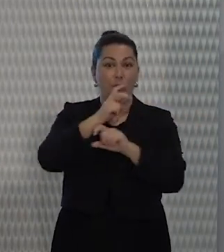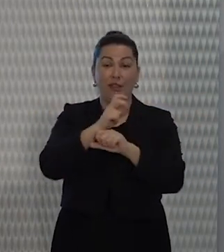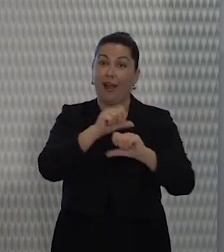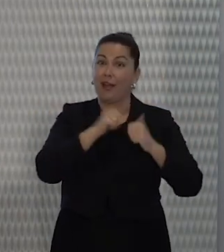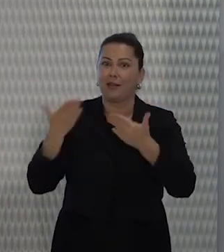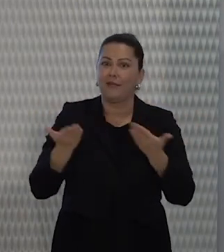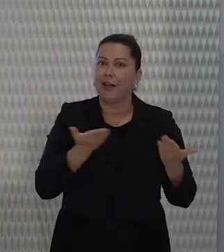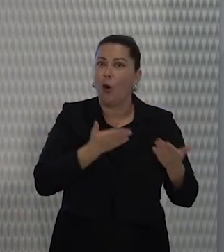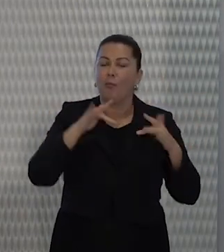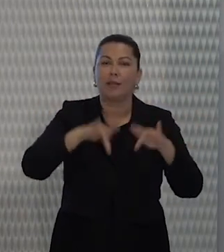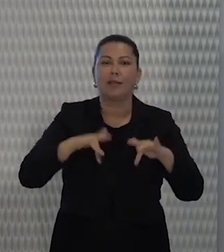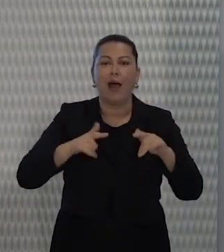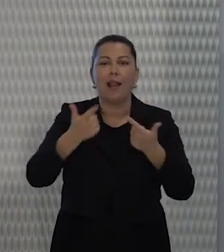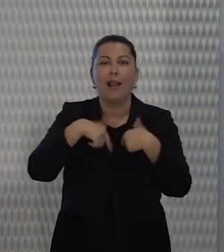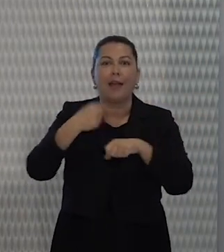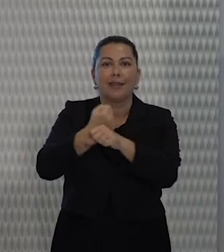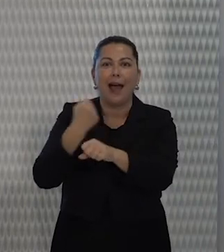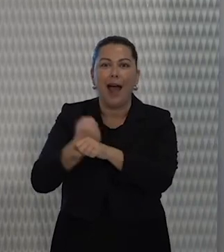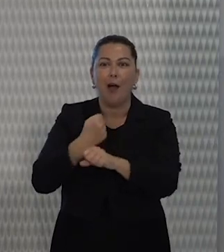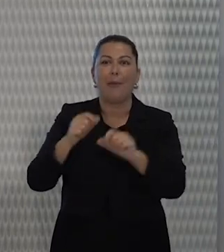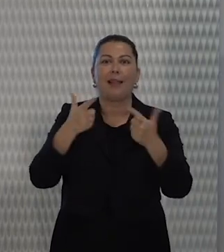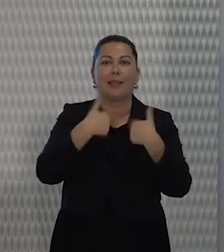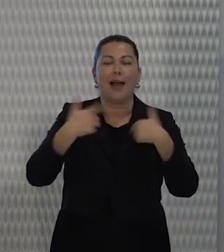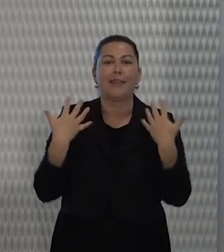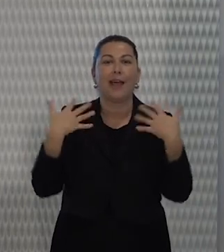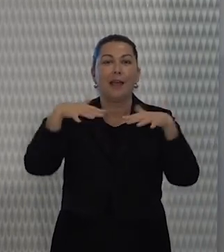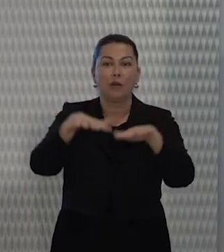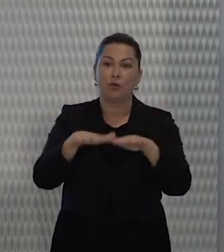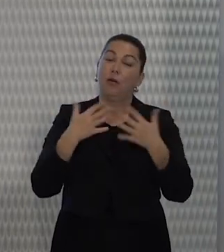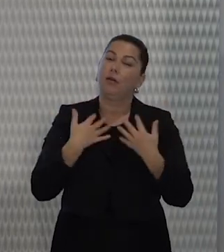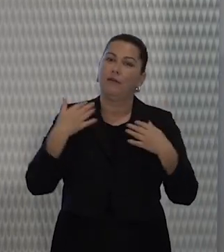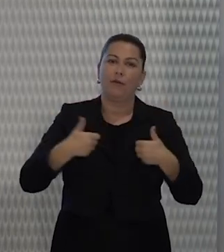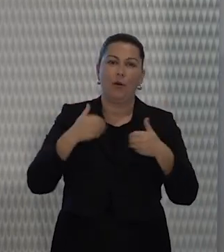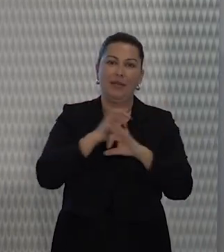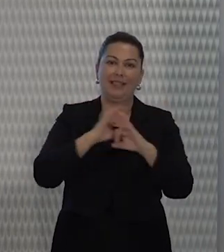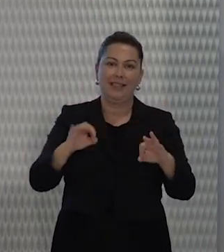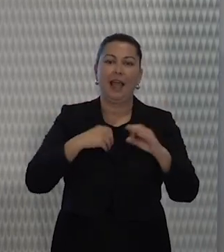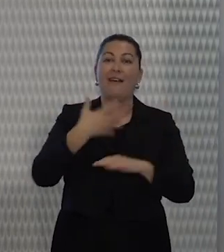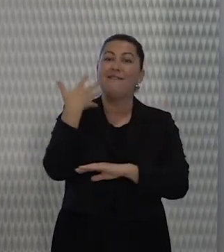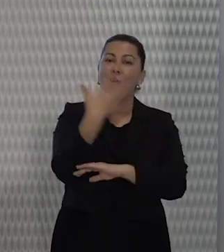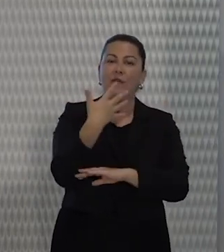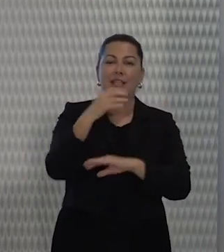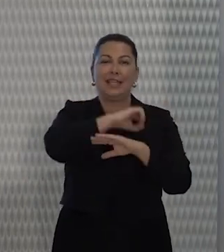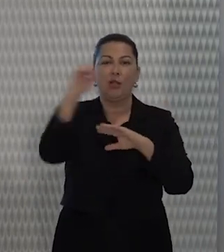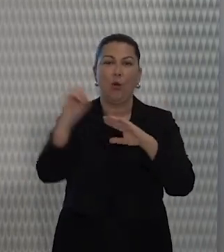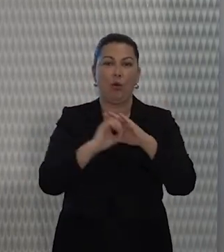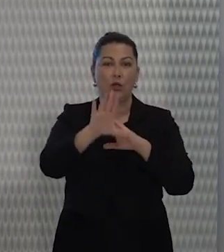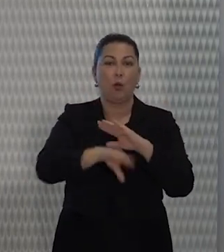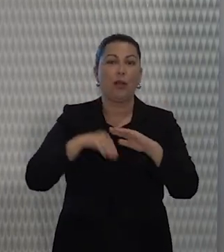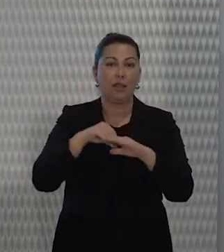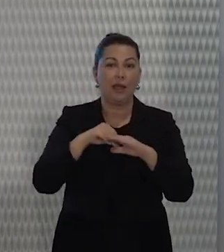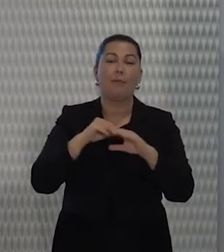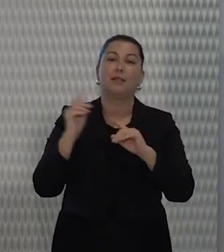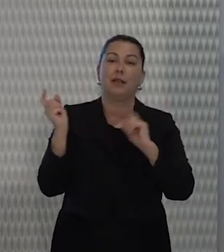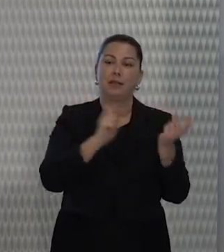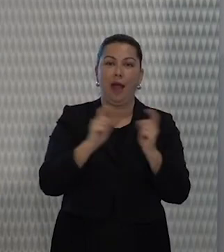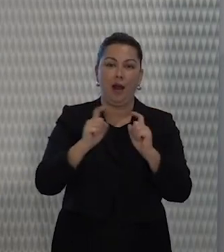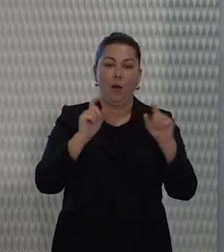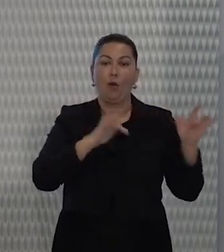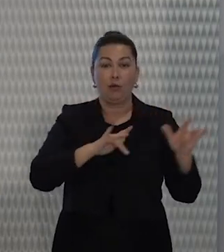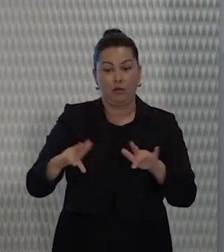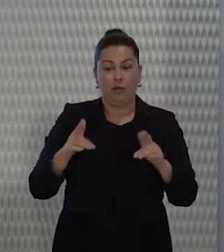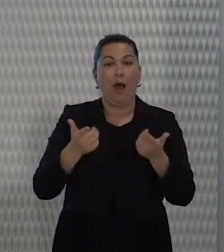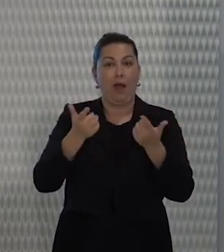im Land der Inklusion. Wir freuen uns sehr, dass der 50. Zero Project Unternehmensdialog hier im Land der Arbeit